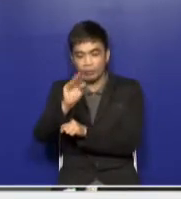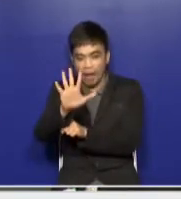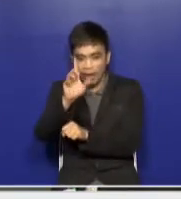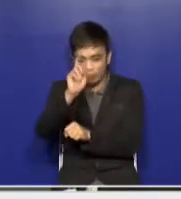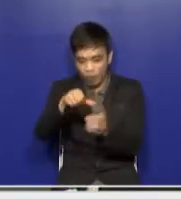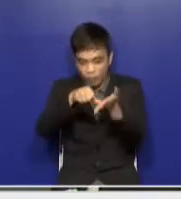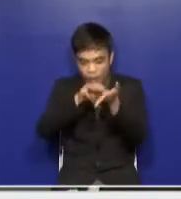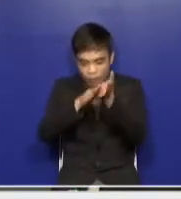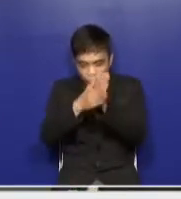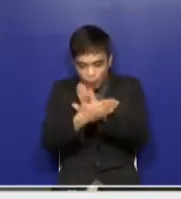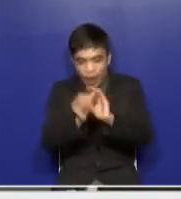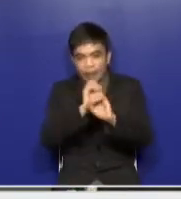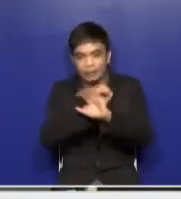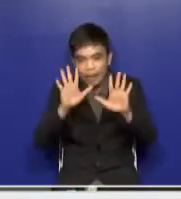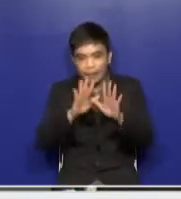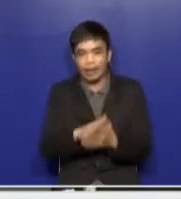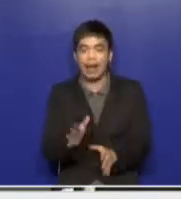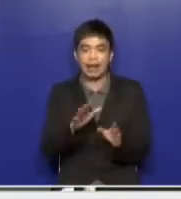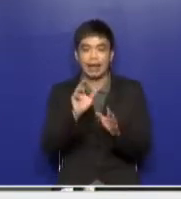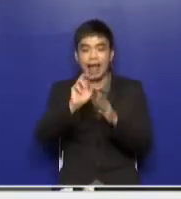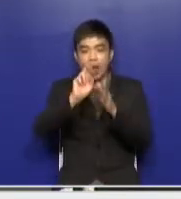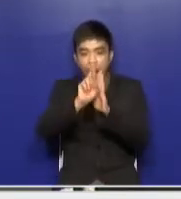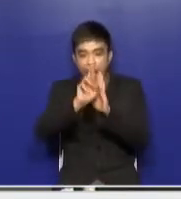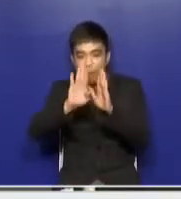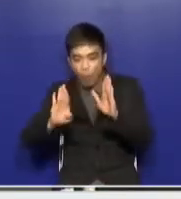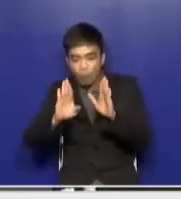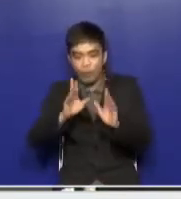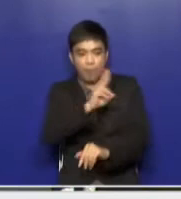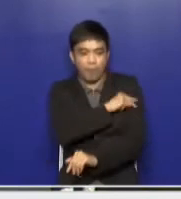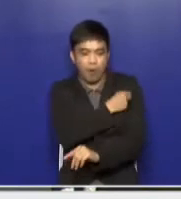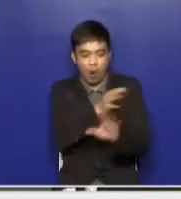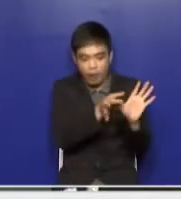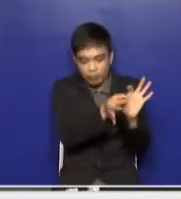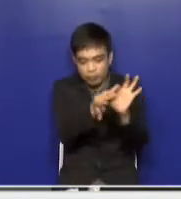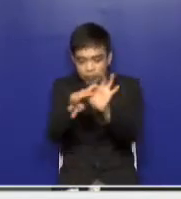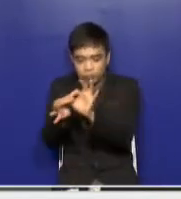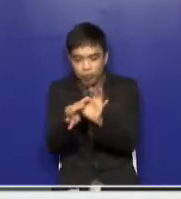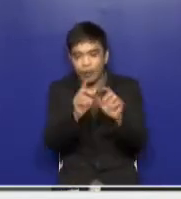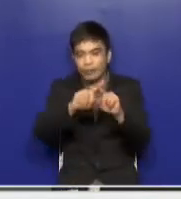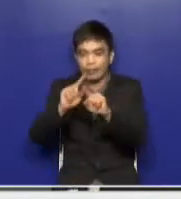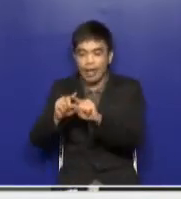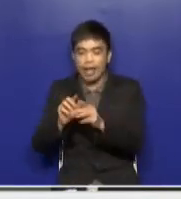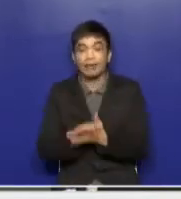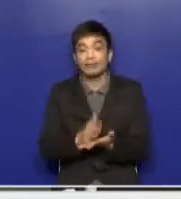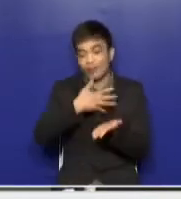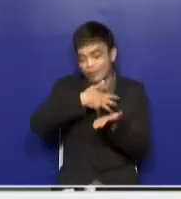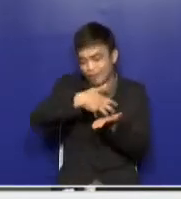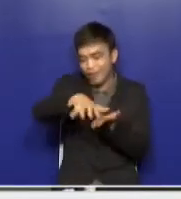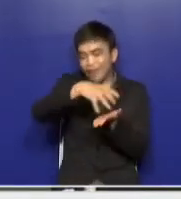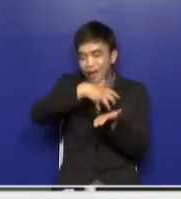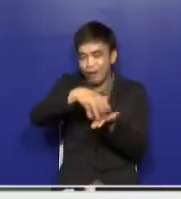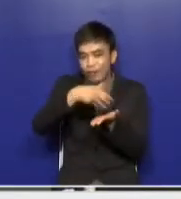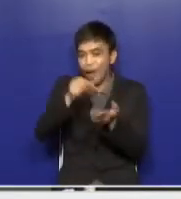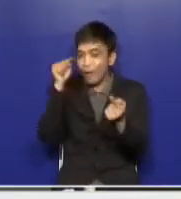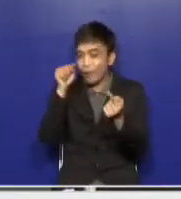นะครับแล้วก็เรื่องของการเชื่อมโยงระบบสาธารณสุขต่างๆนะครับทีนี้ก็ผมขออนุญาตเรียนท่านสมาชิกผู้ทรงเกียรติอย่างนี้นะ